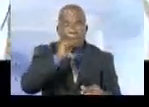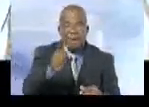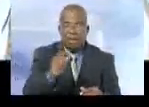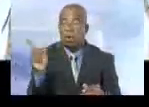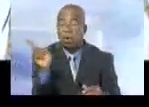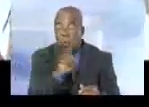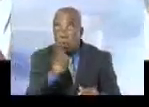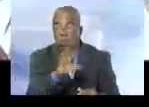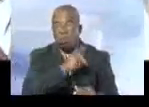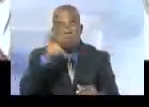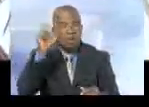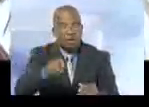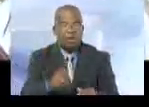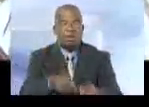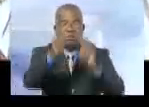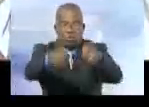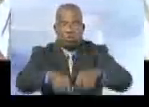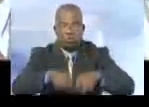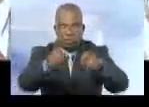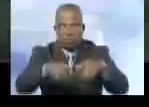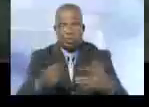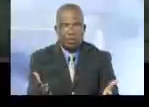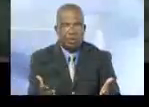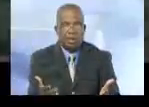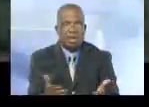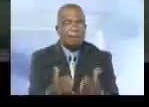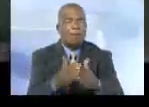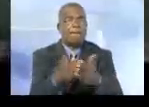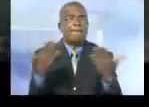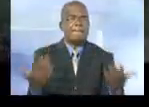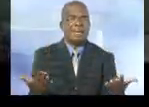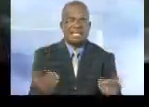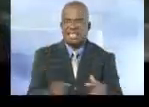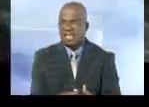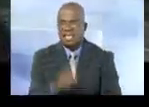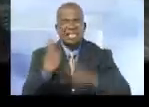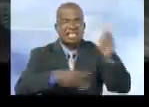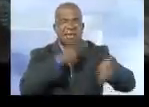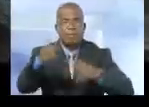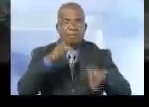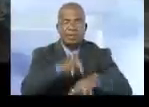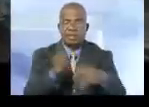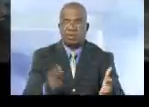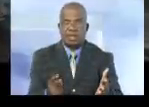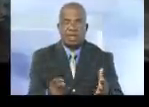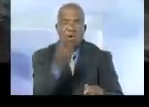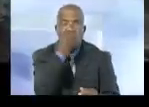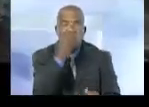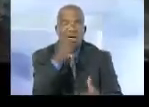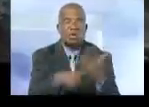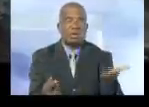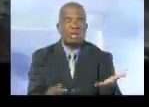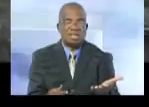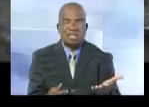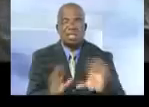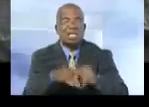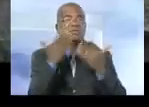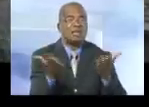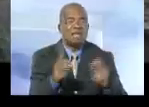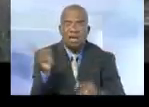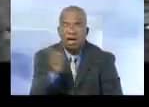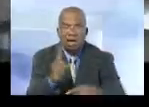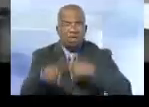de permettre à ces villages-là de s'installer. Plus de la moitié des 231 forêts classées de Côte d'Ivoire sont infiltrées par